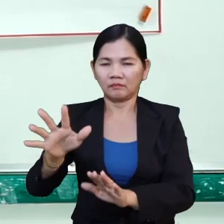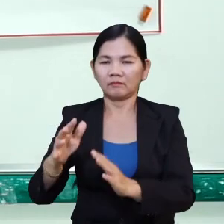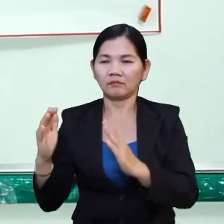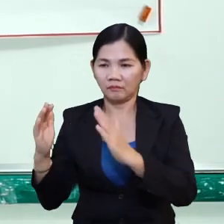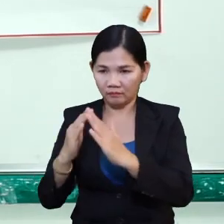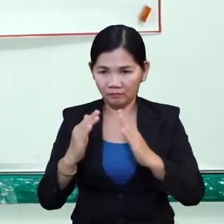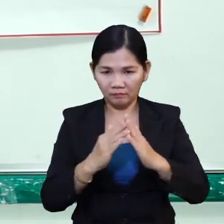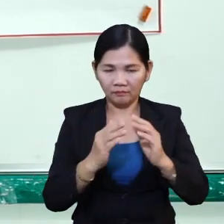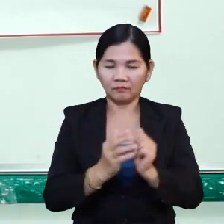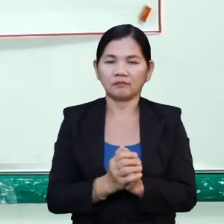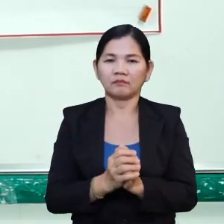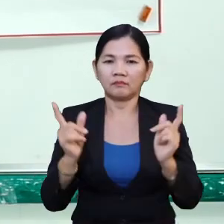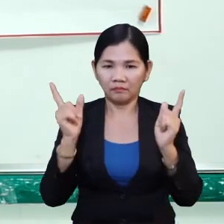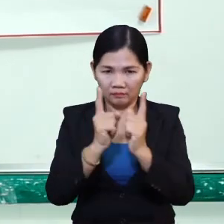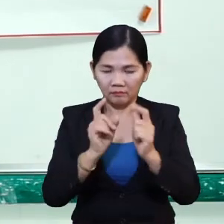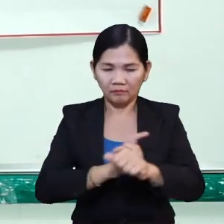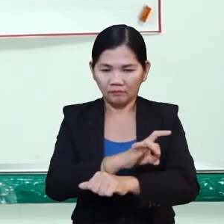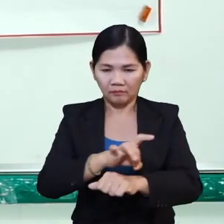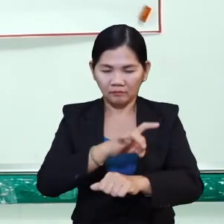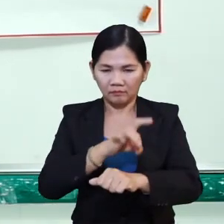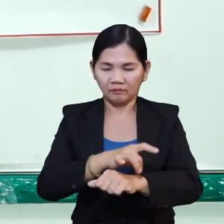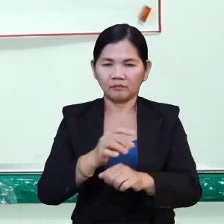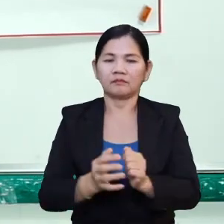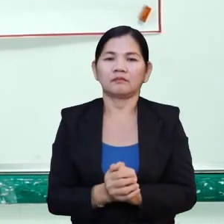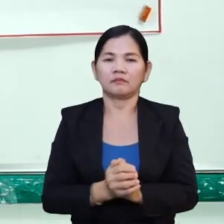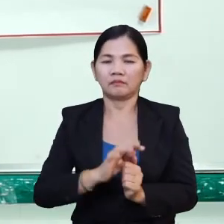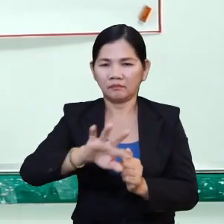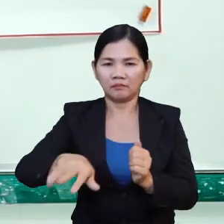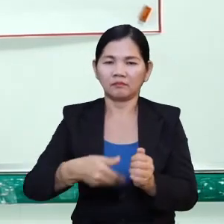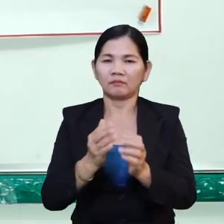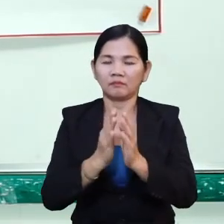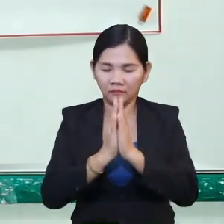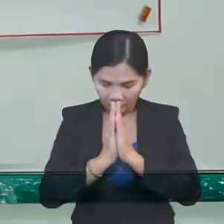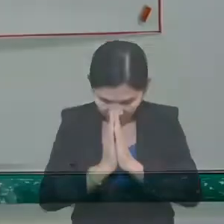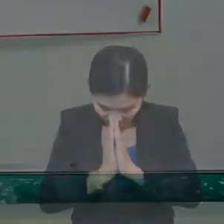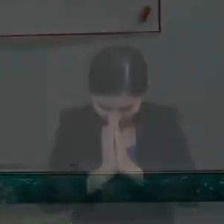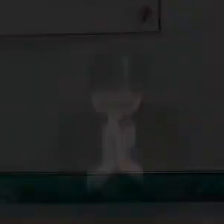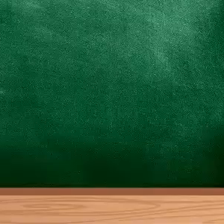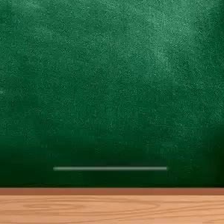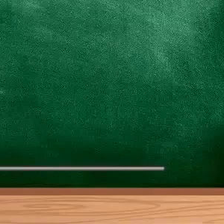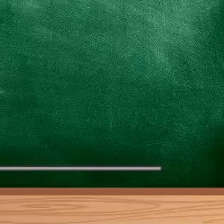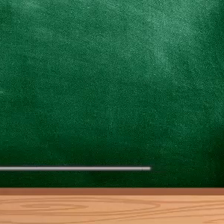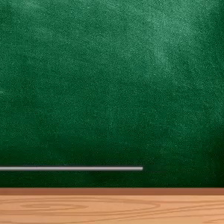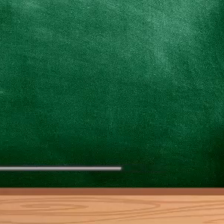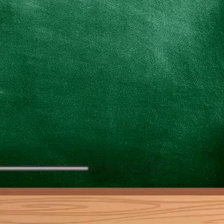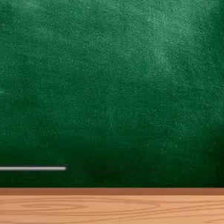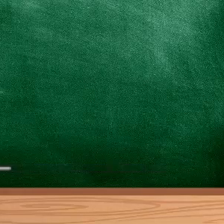ខេត្តហើយយើងនឹងជួបគ្នានៅពេលវេលានឹងម៉ោងដដែលចាសសូមអរគុណសូមជម្រាបលា